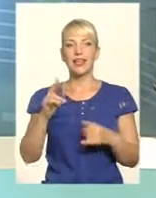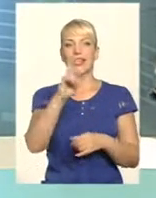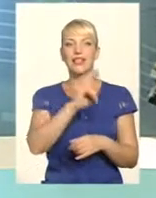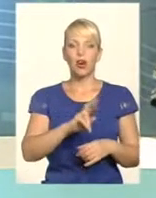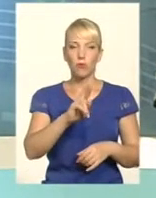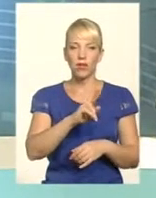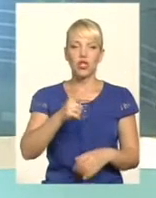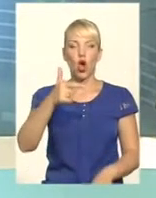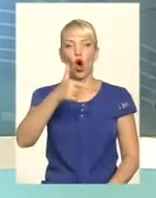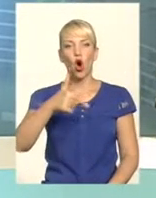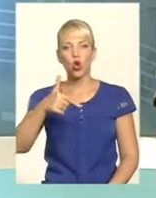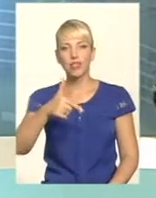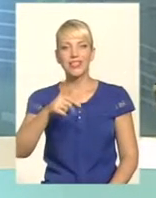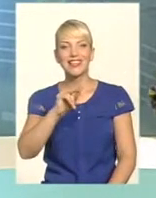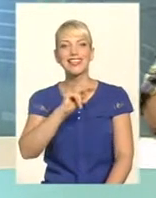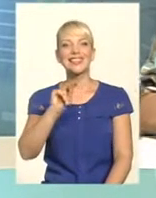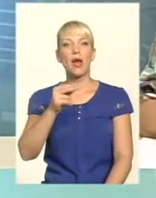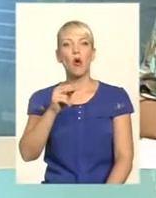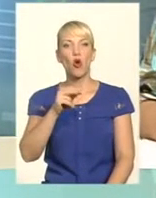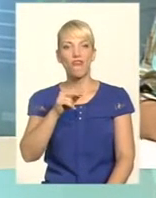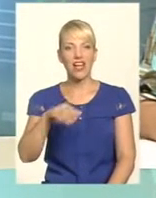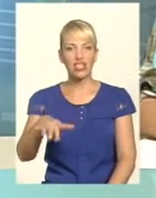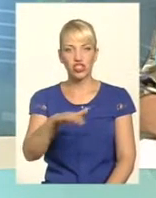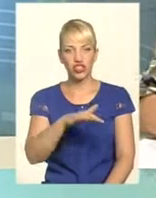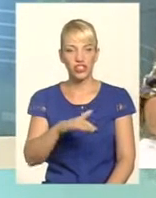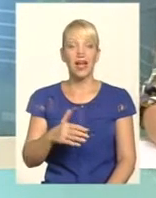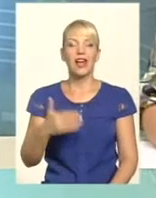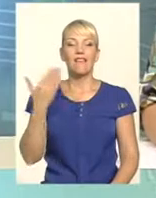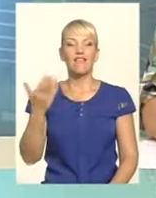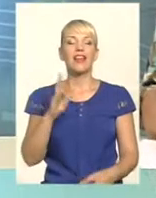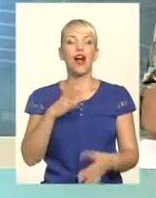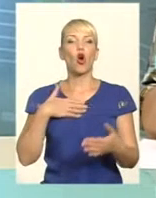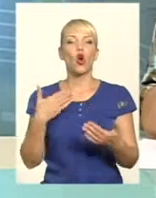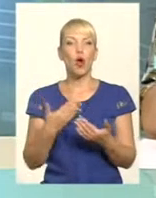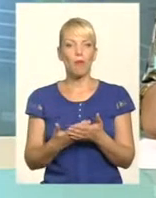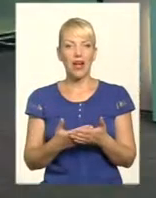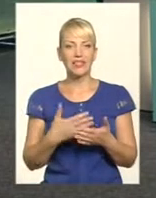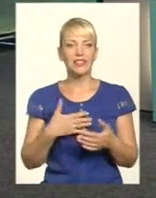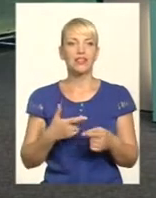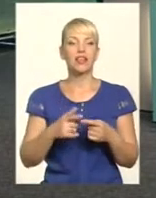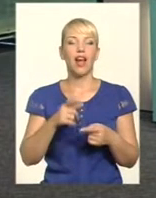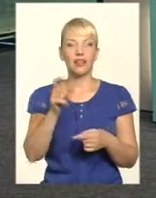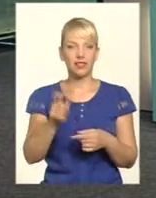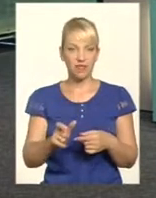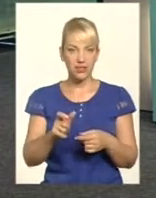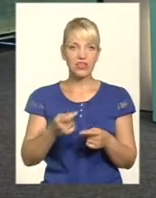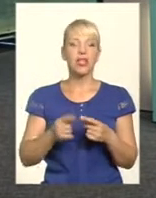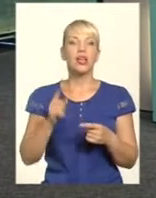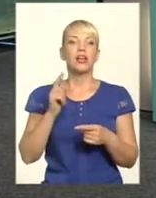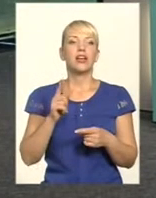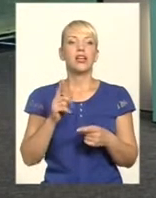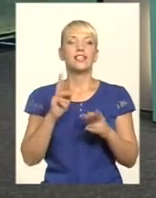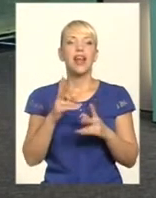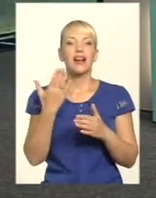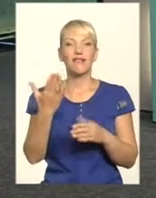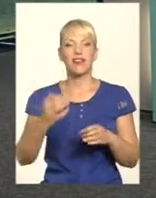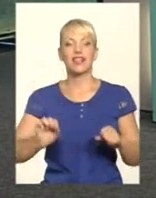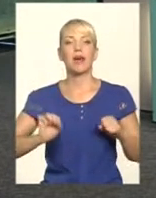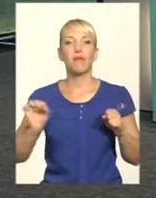на Чемеровеччині ви як громадські активісти як намагаєтесь допомогти тим людям, які або